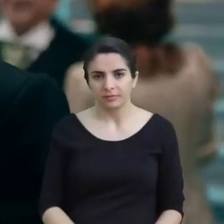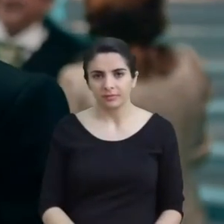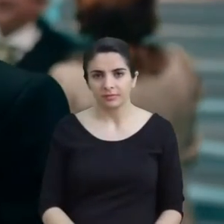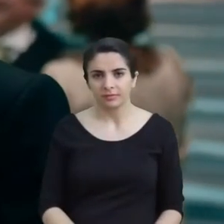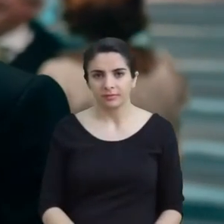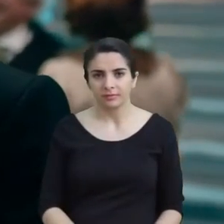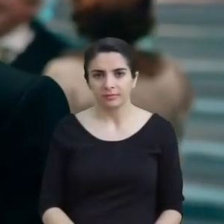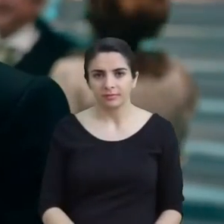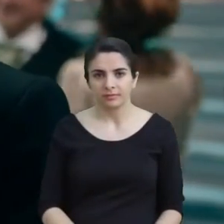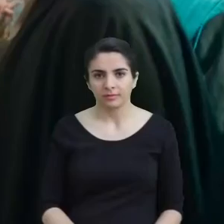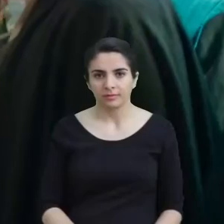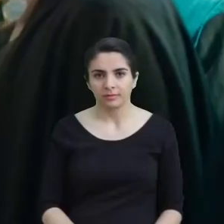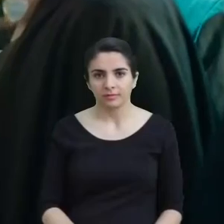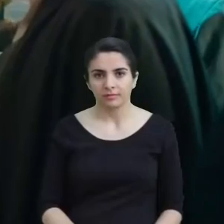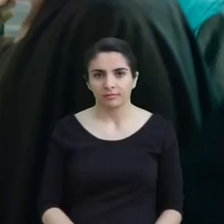Boris gülümsedi.